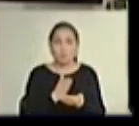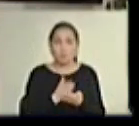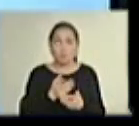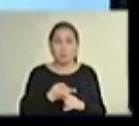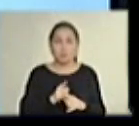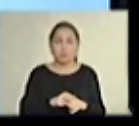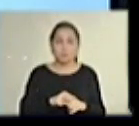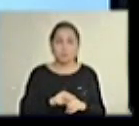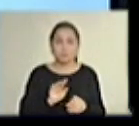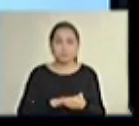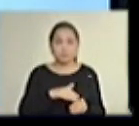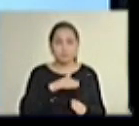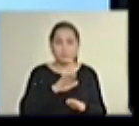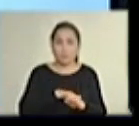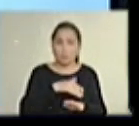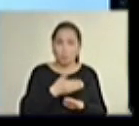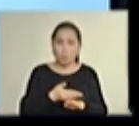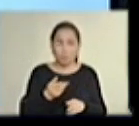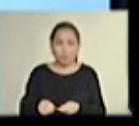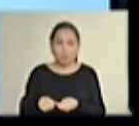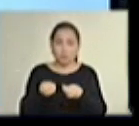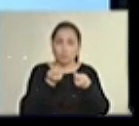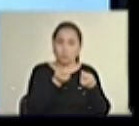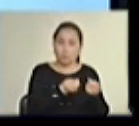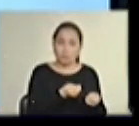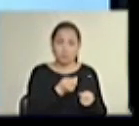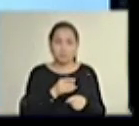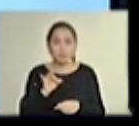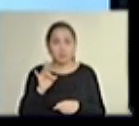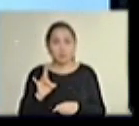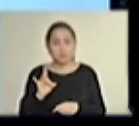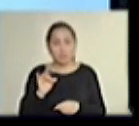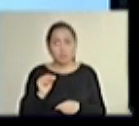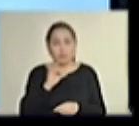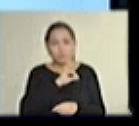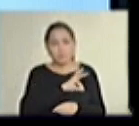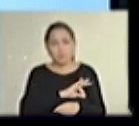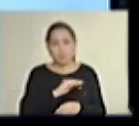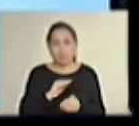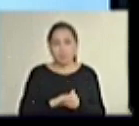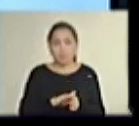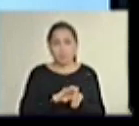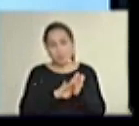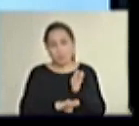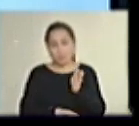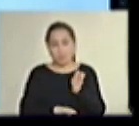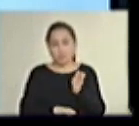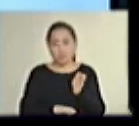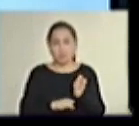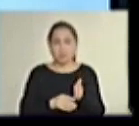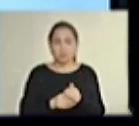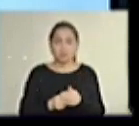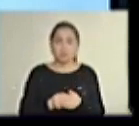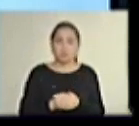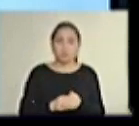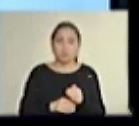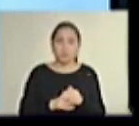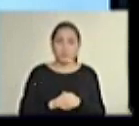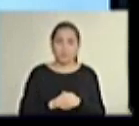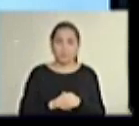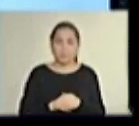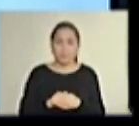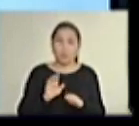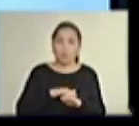Demak, ushbu og'ir yukni ko'tarish uchun richakdan foydalanib, uni pastga, ya'ni xodani pastga tortganda yukni